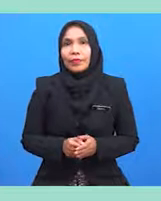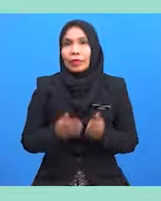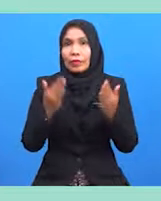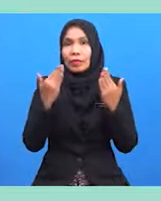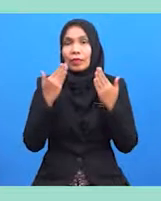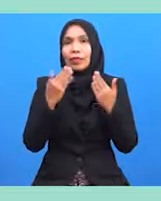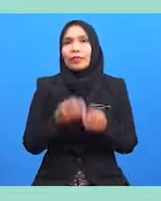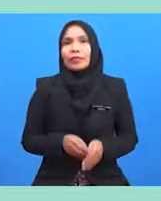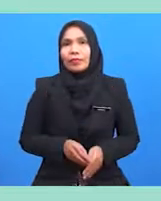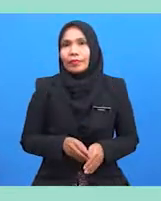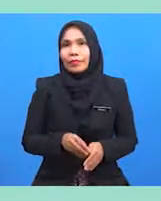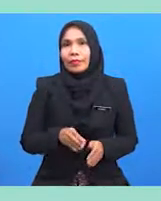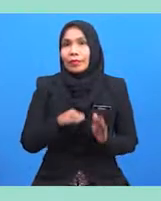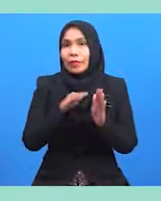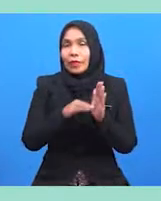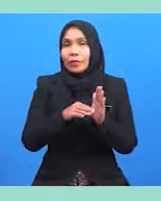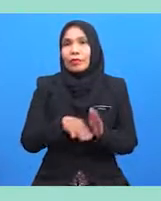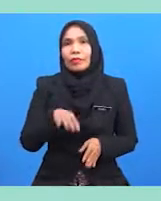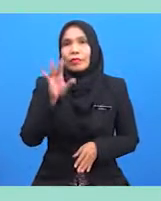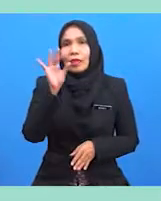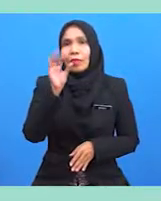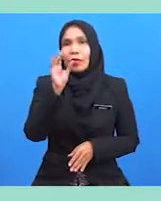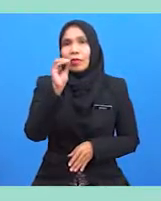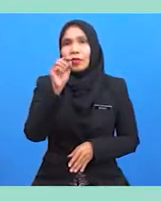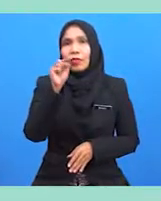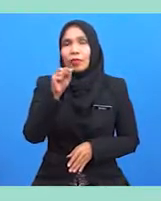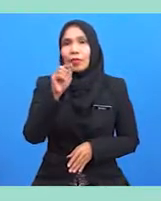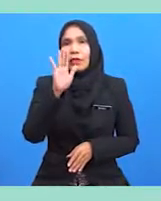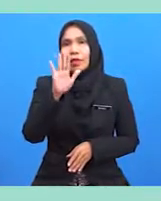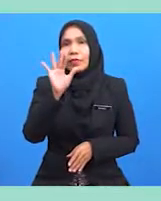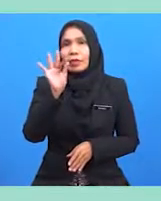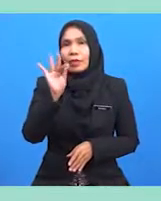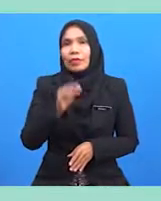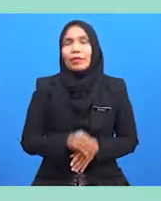80.59% dalam bentuk emas dan rizab antarabangsa.